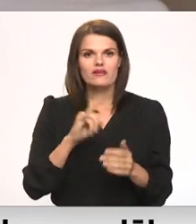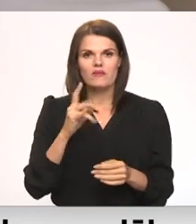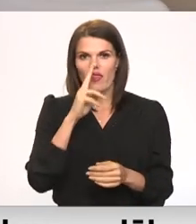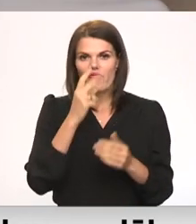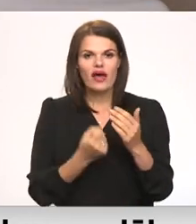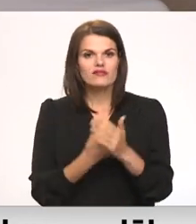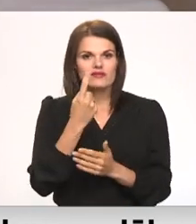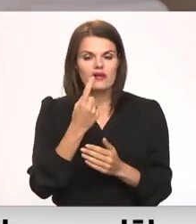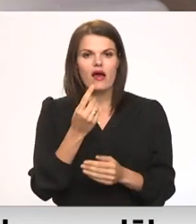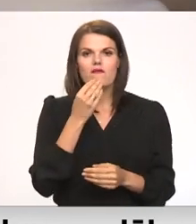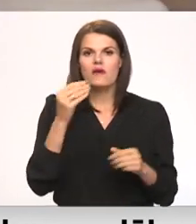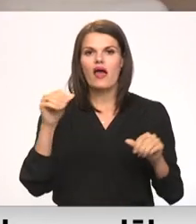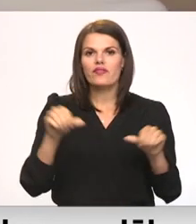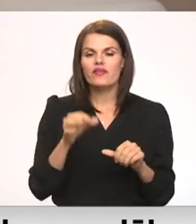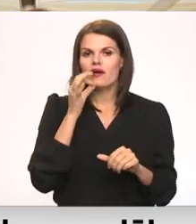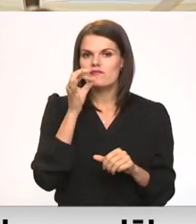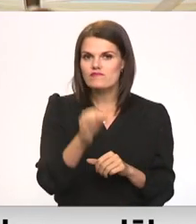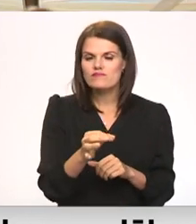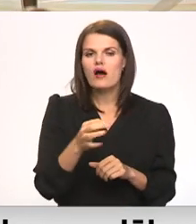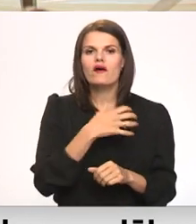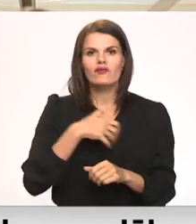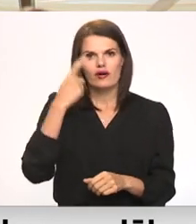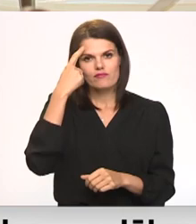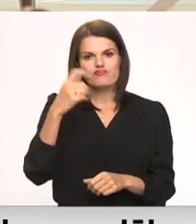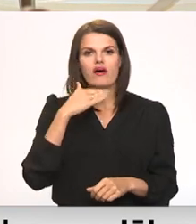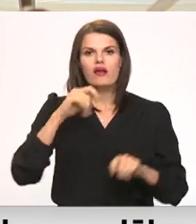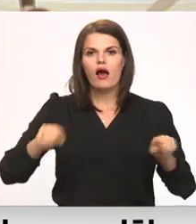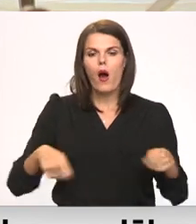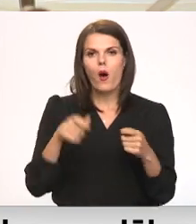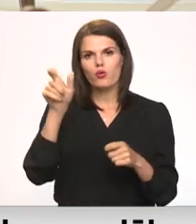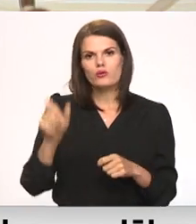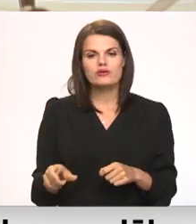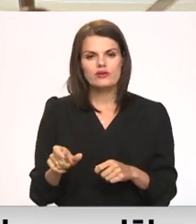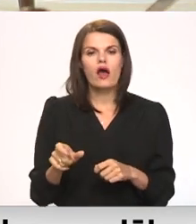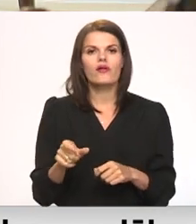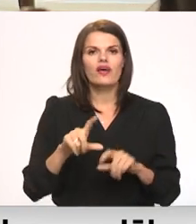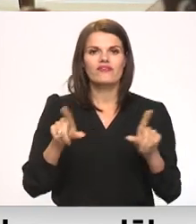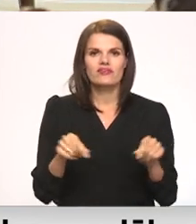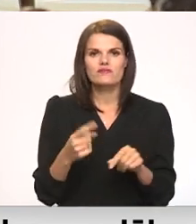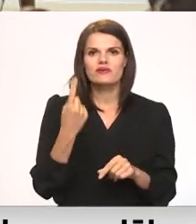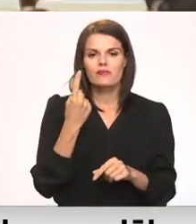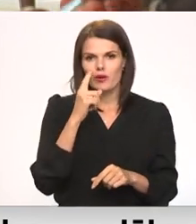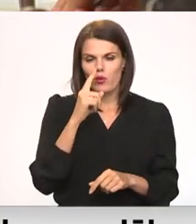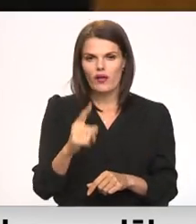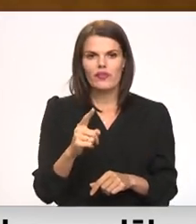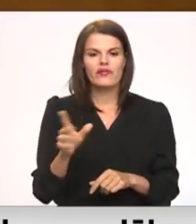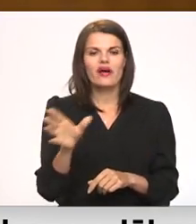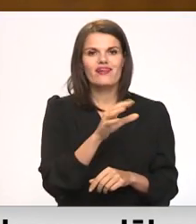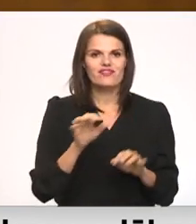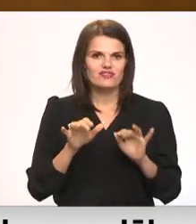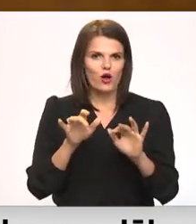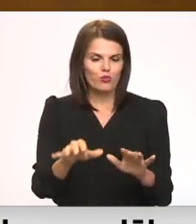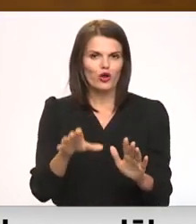neizdosies, ēdinātāji atbild, ka jāinformē klases audzinātājs, kas nozīmē, ka vismaz pirmo nedēļu visā